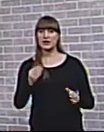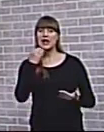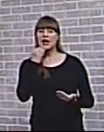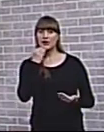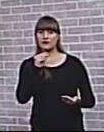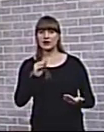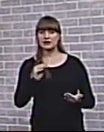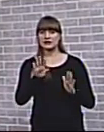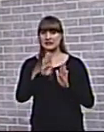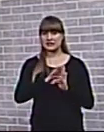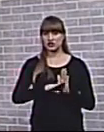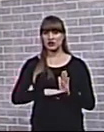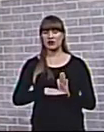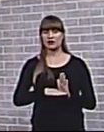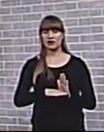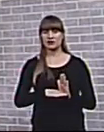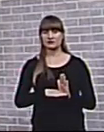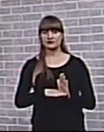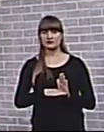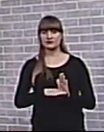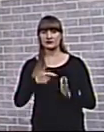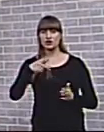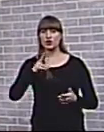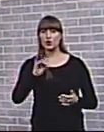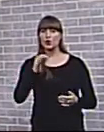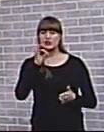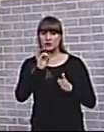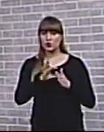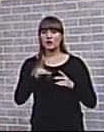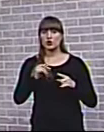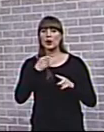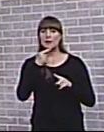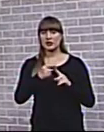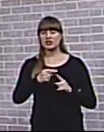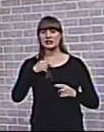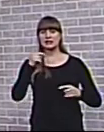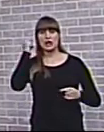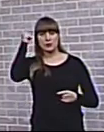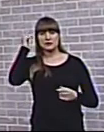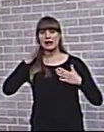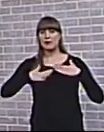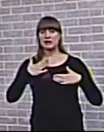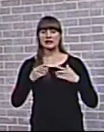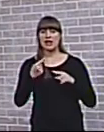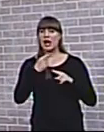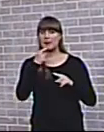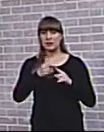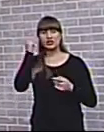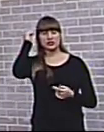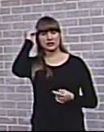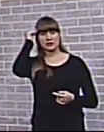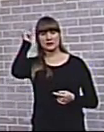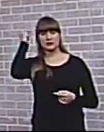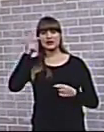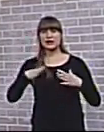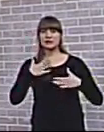эффект снижения глюкозы в крови, но и положительный психоэмоциональный. А положительный психоэмоциональный настрой